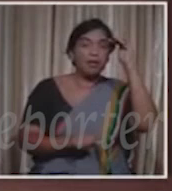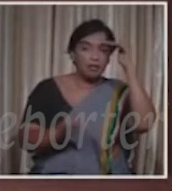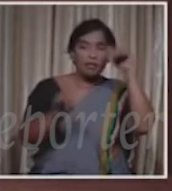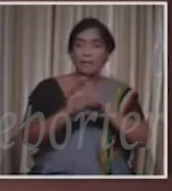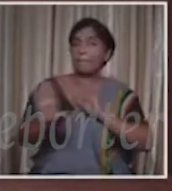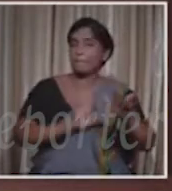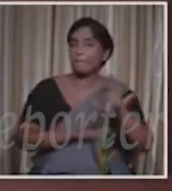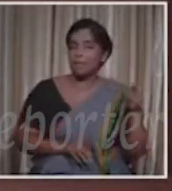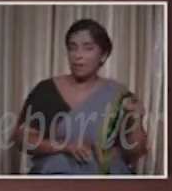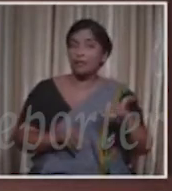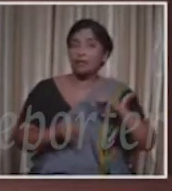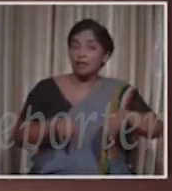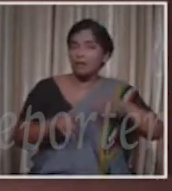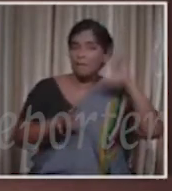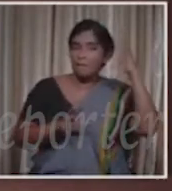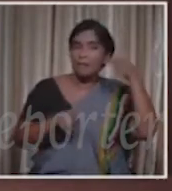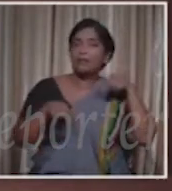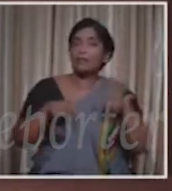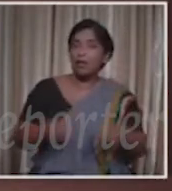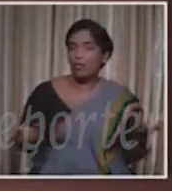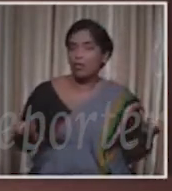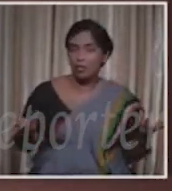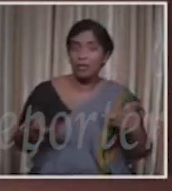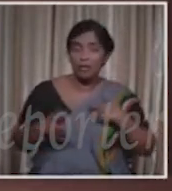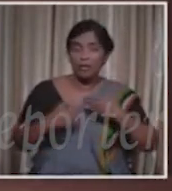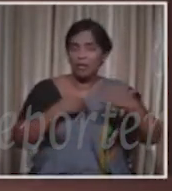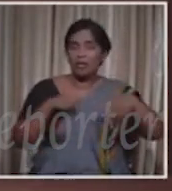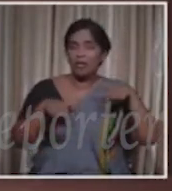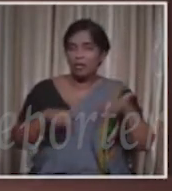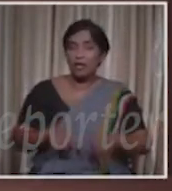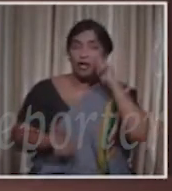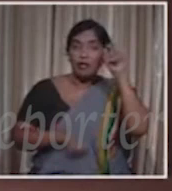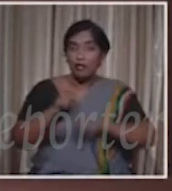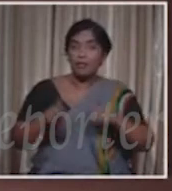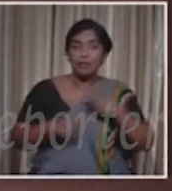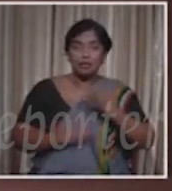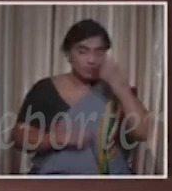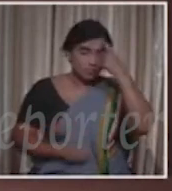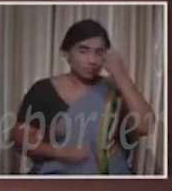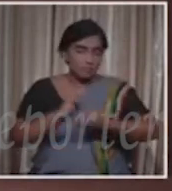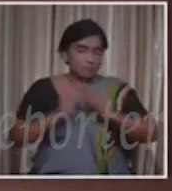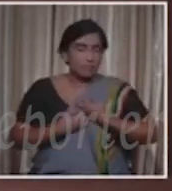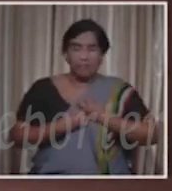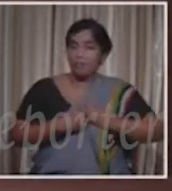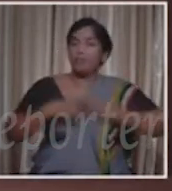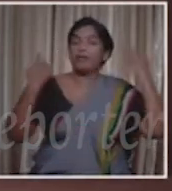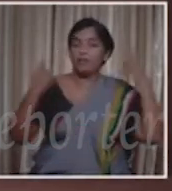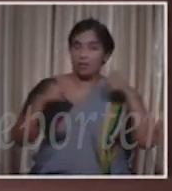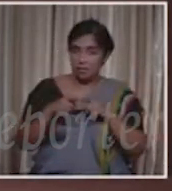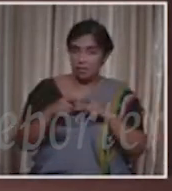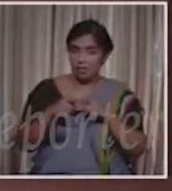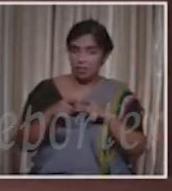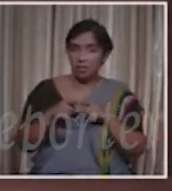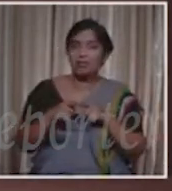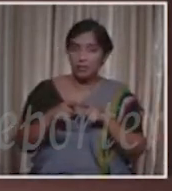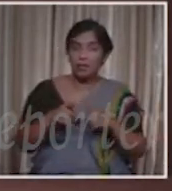janathawage bura bura nagena kopaya wardane una e kopaya vividakarin pupuranna patan gatta api dakka miriyanedi meka pipuruwata